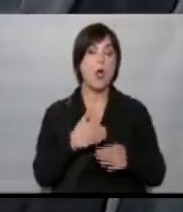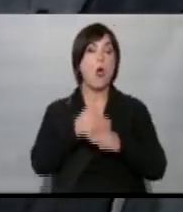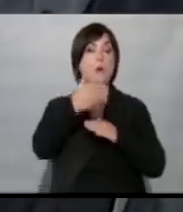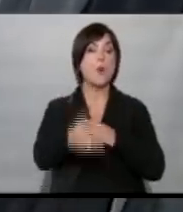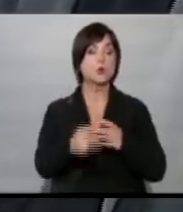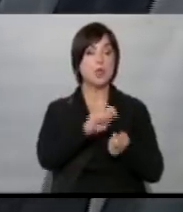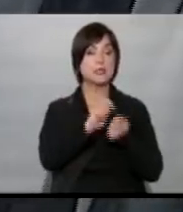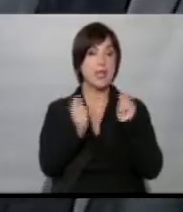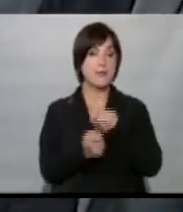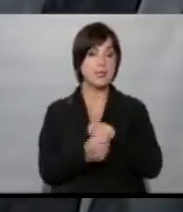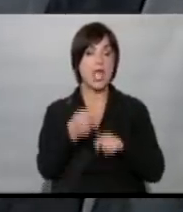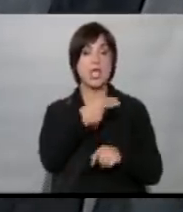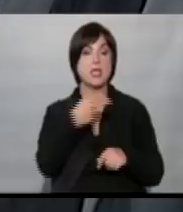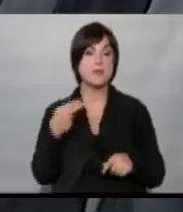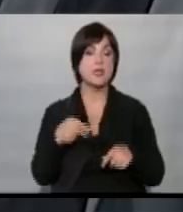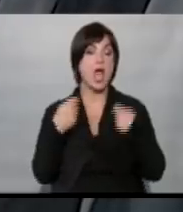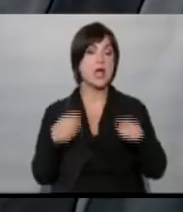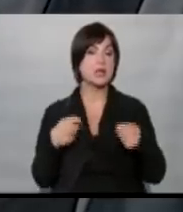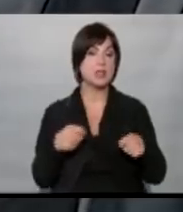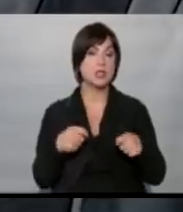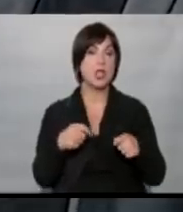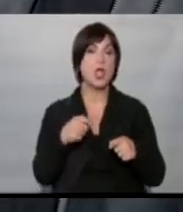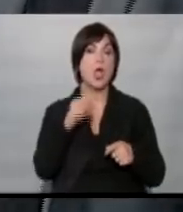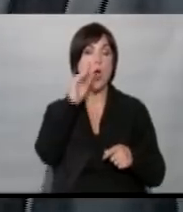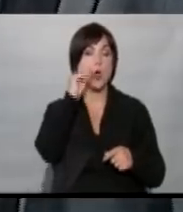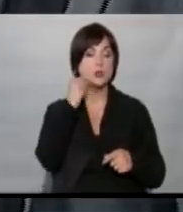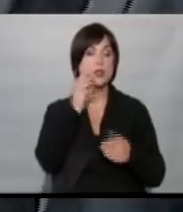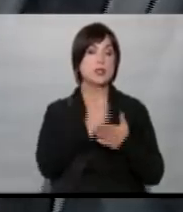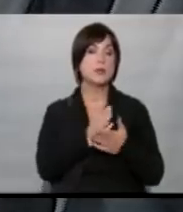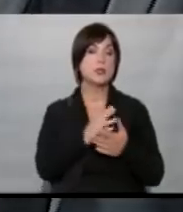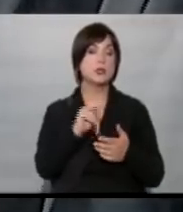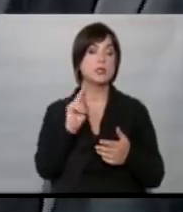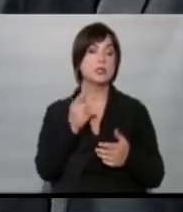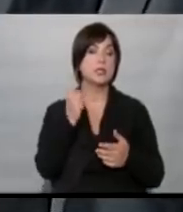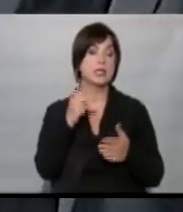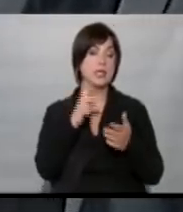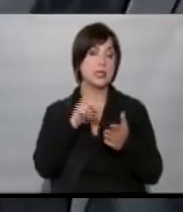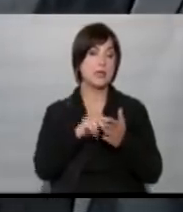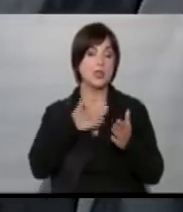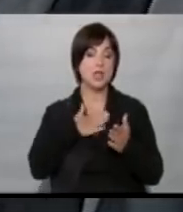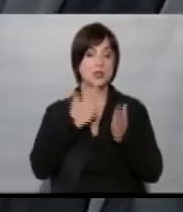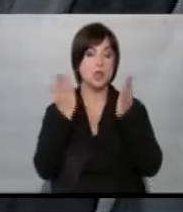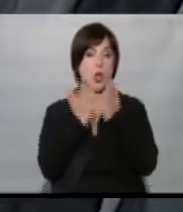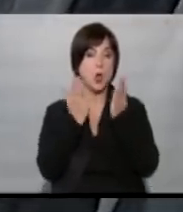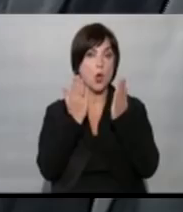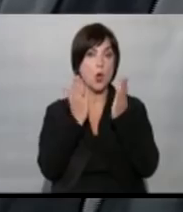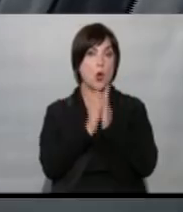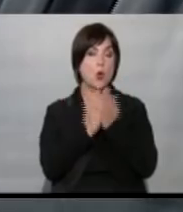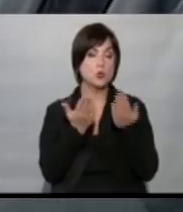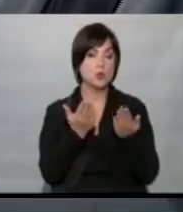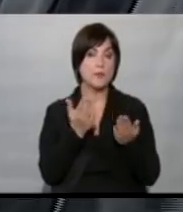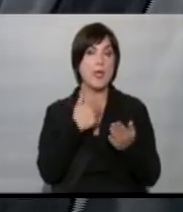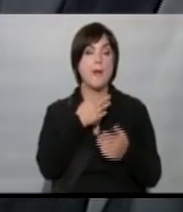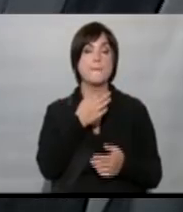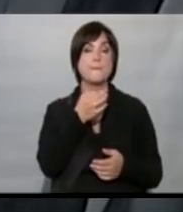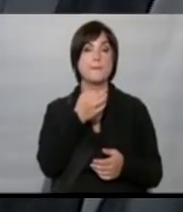се минуваат имињата на градовите. Гоце Делчев ќе биде од Килкис во нашите учебници. Не, прашањето па, беше